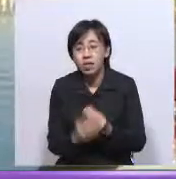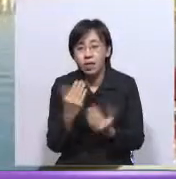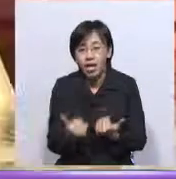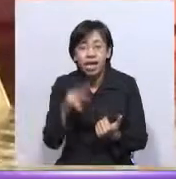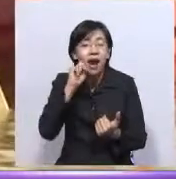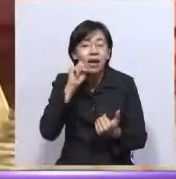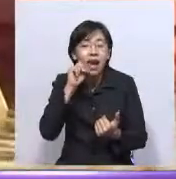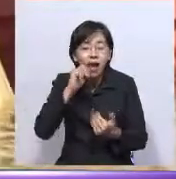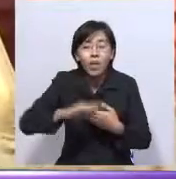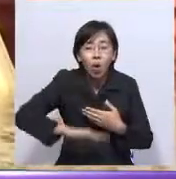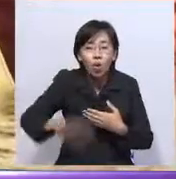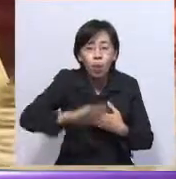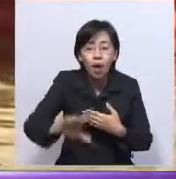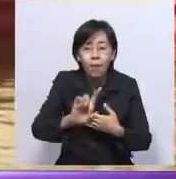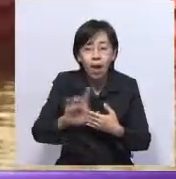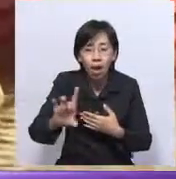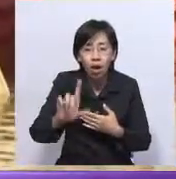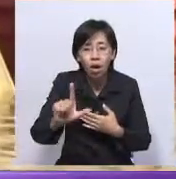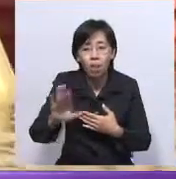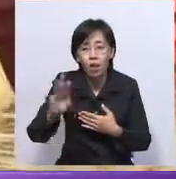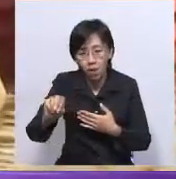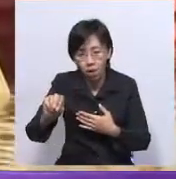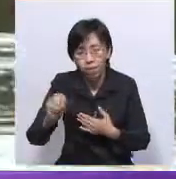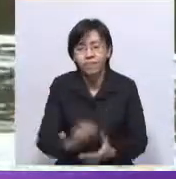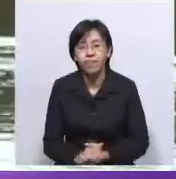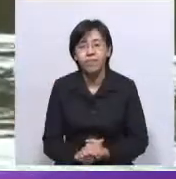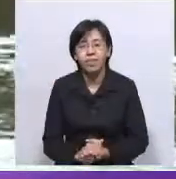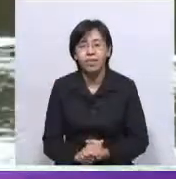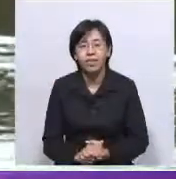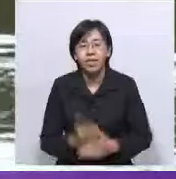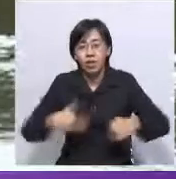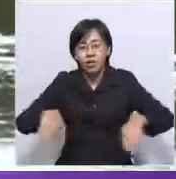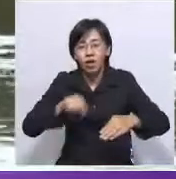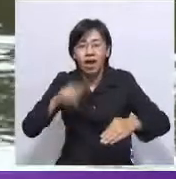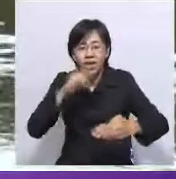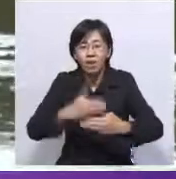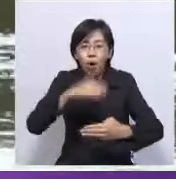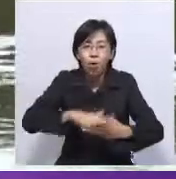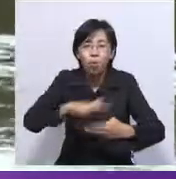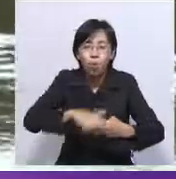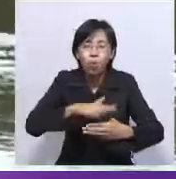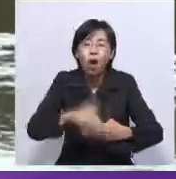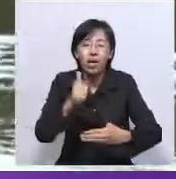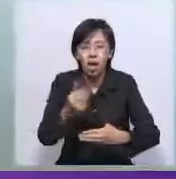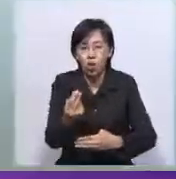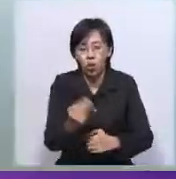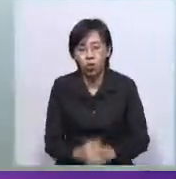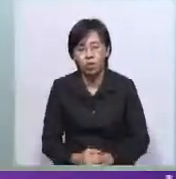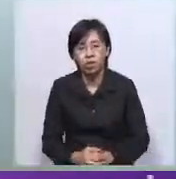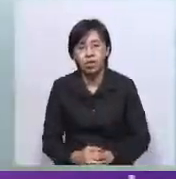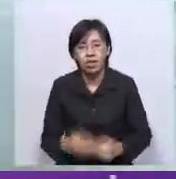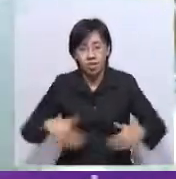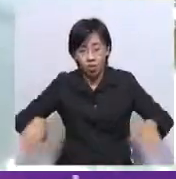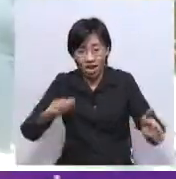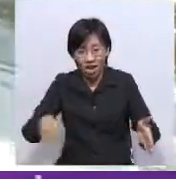ระดับน้ำผ่านท้ายเขื่อนอยู่ที่800ลูกบาทเมตรต่อวินาทีก็จะสามารถระบายน้ำออกจากทุ่งได้เร็วขึ้นโดยกร